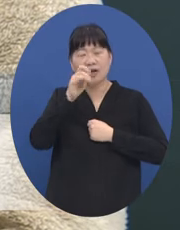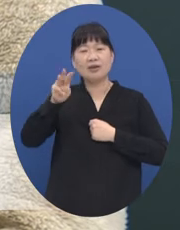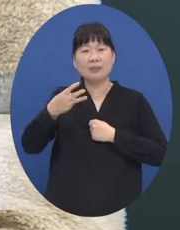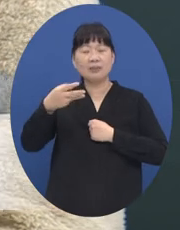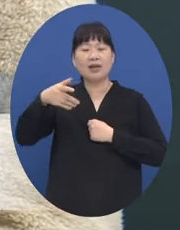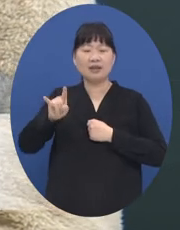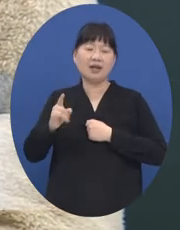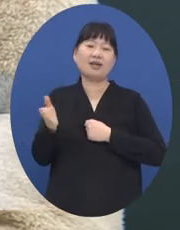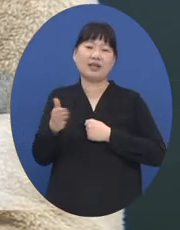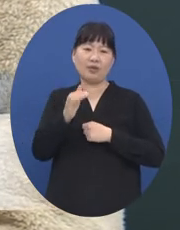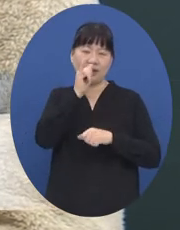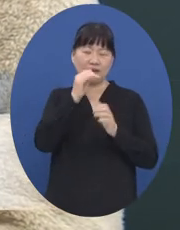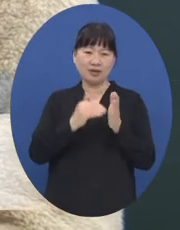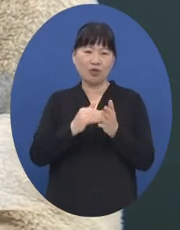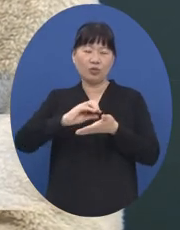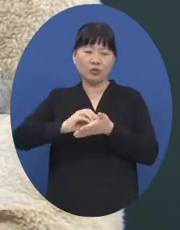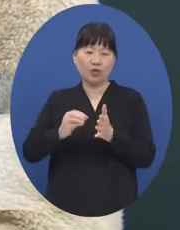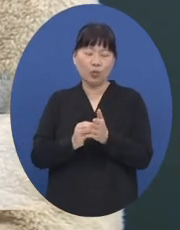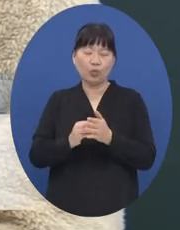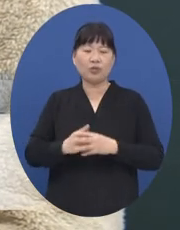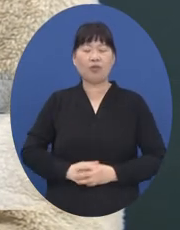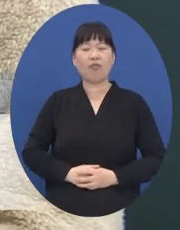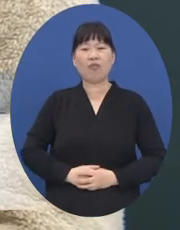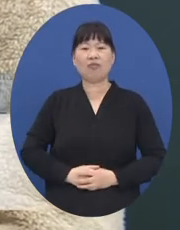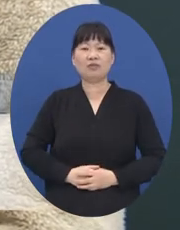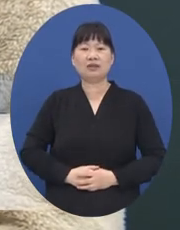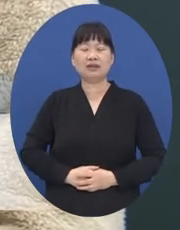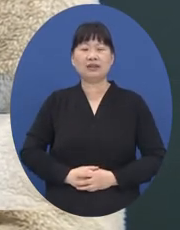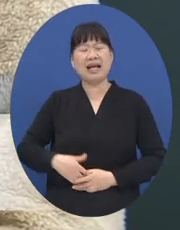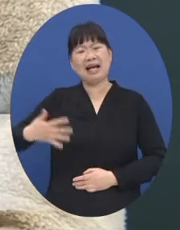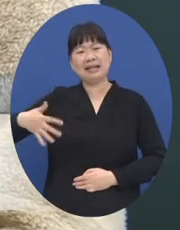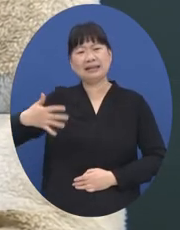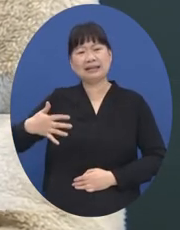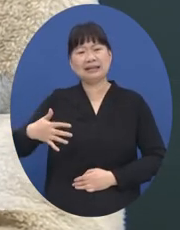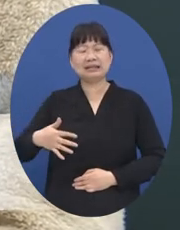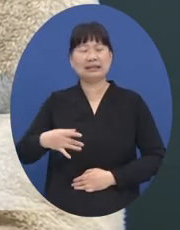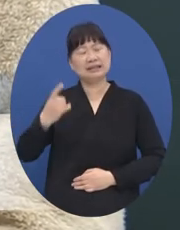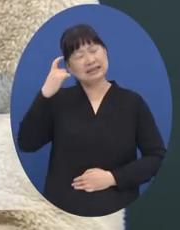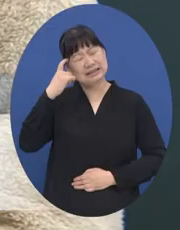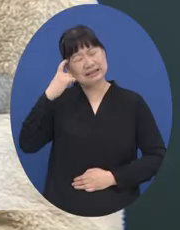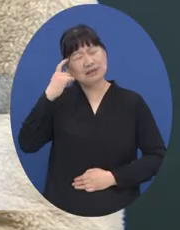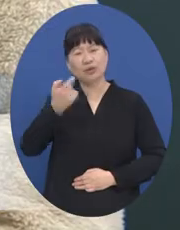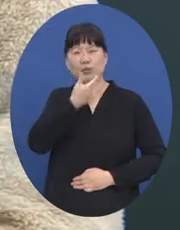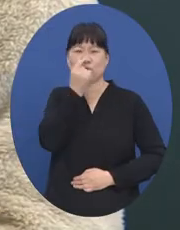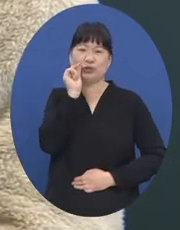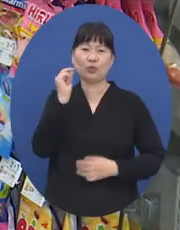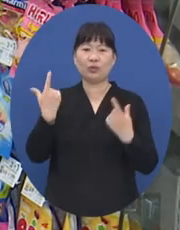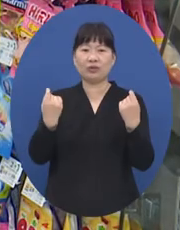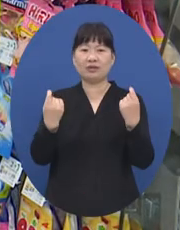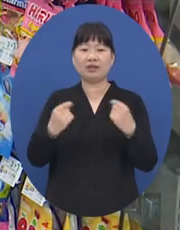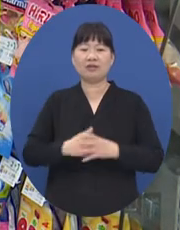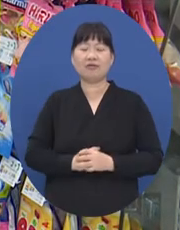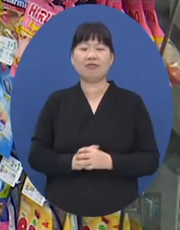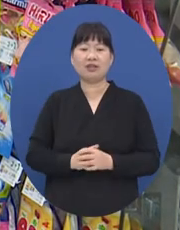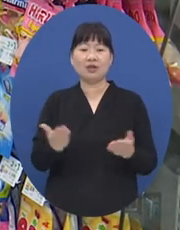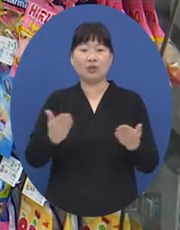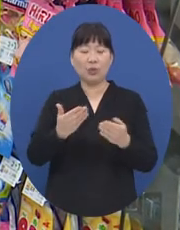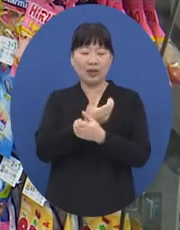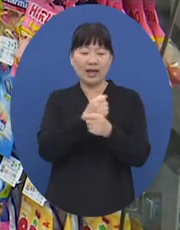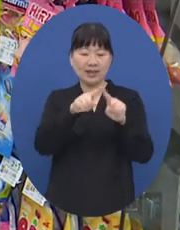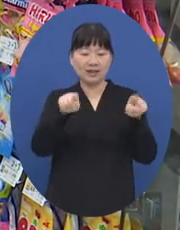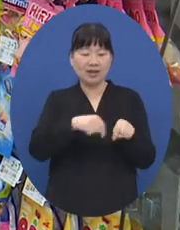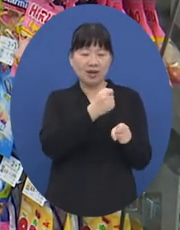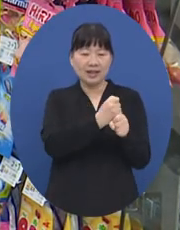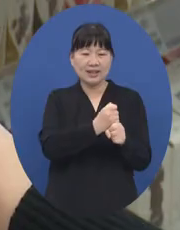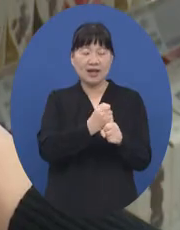300개 내외입니다. 그만큼 아직까지는 이런 인식 자체가 잘안된 부분이 있는 것 같아요. 근로계약서